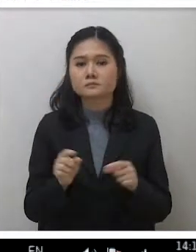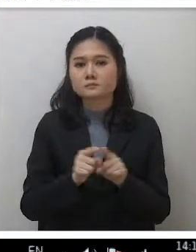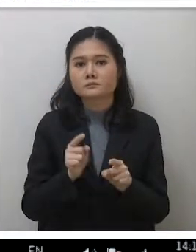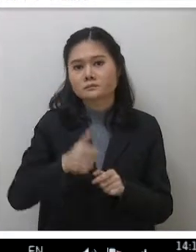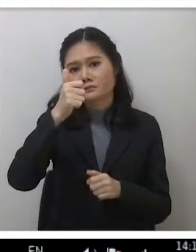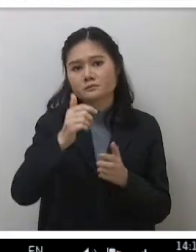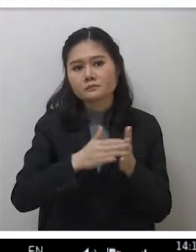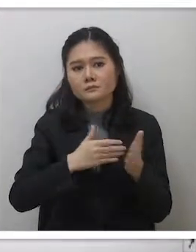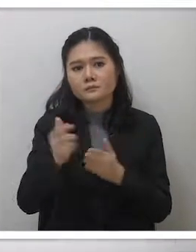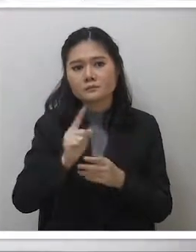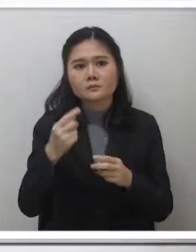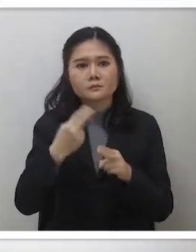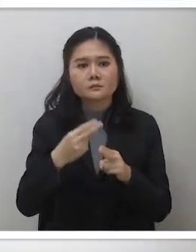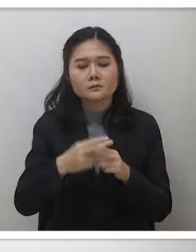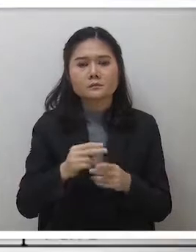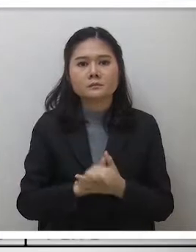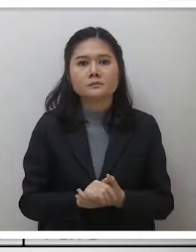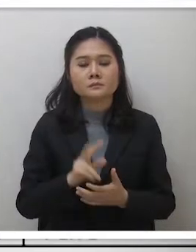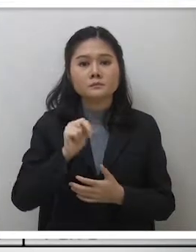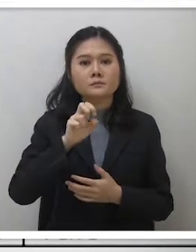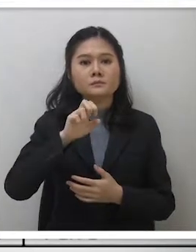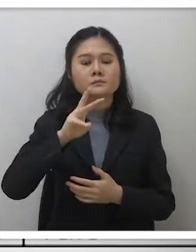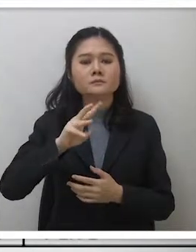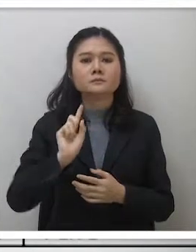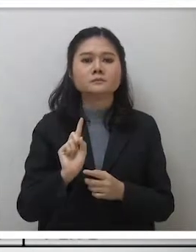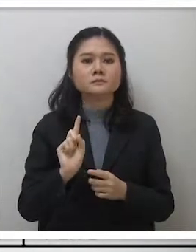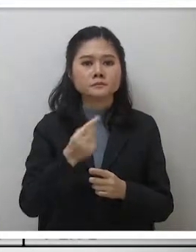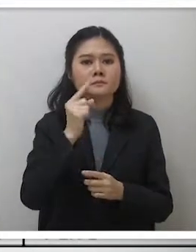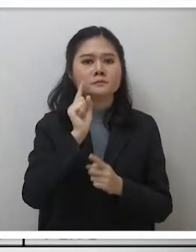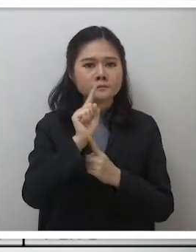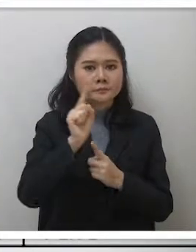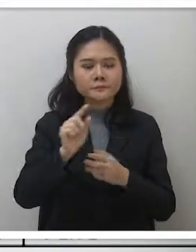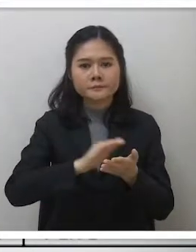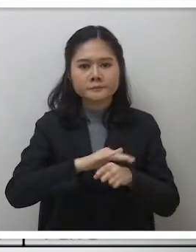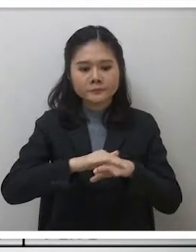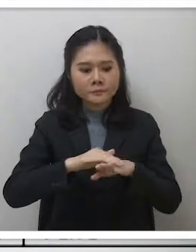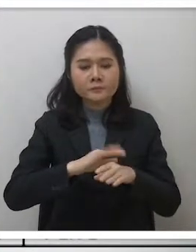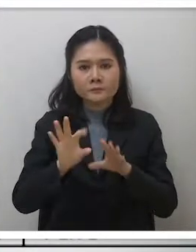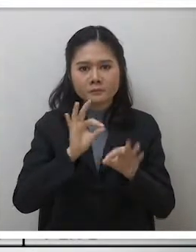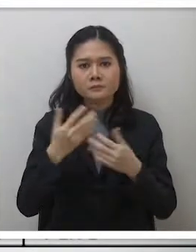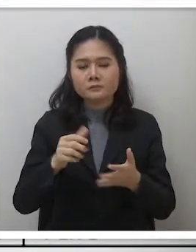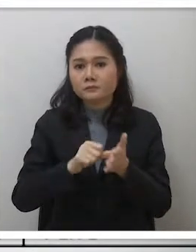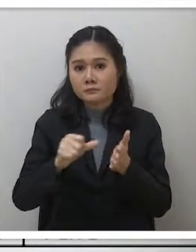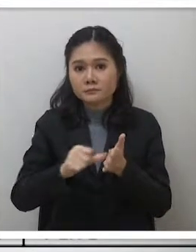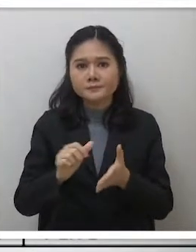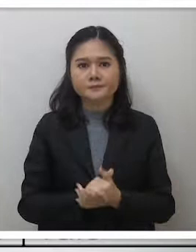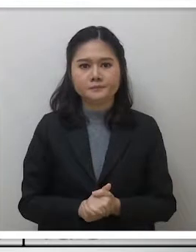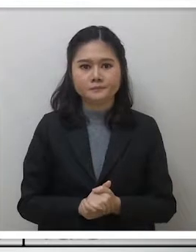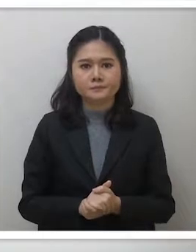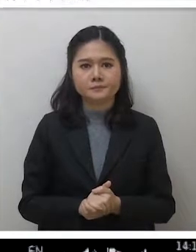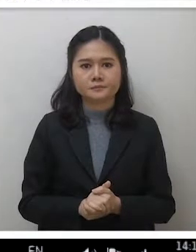ได้สีที่ชื่อว่า new 1ใช่ไหมครับแล้วก็เป็นสีผิวที่เราเลือกแล้วค่อยแก้ไข